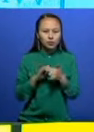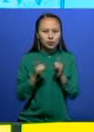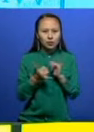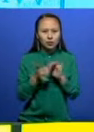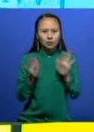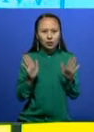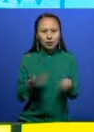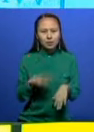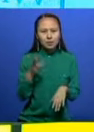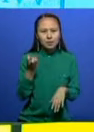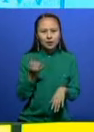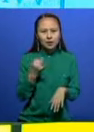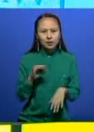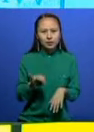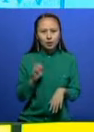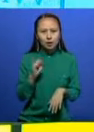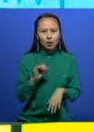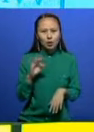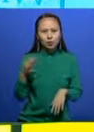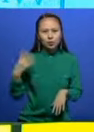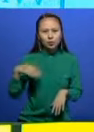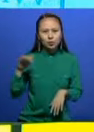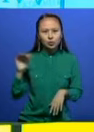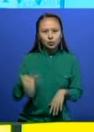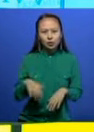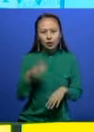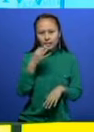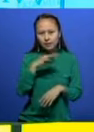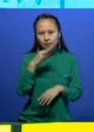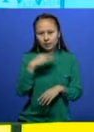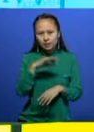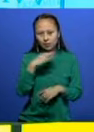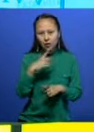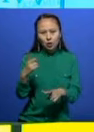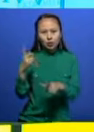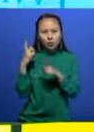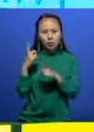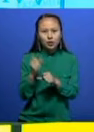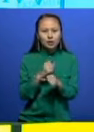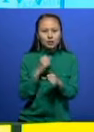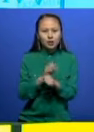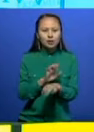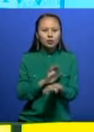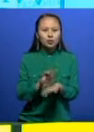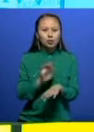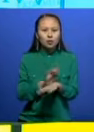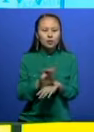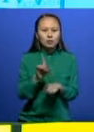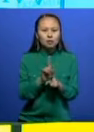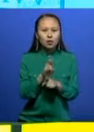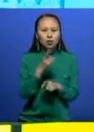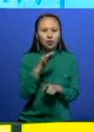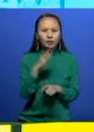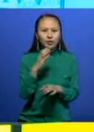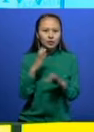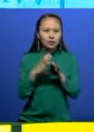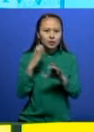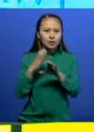Өскемендегі май акционерлік қоғамы жыл сайын 40 мың тонна сұйық май шығарады. Өндірістік көлемді арттыруға соңғы үлгідегі шетелдік 3